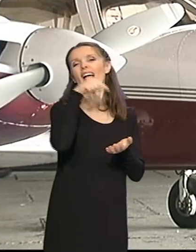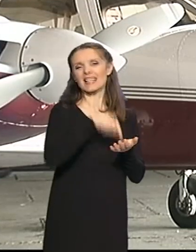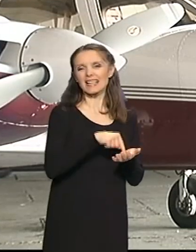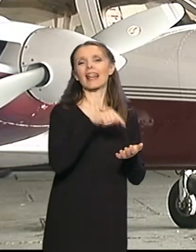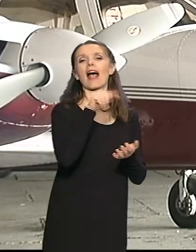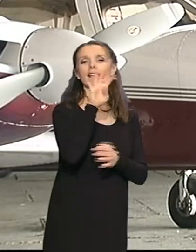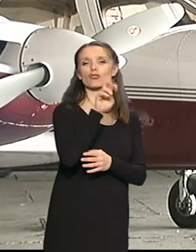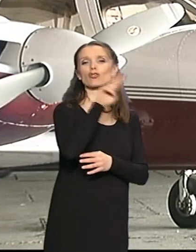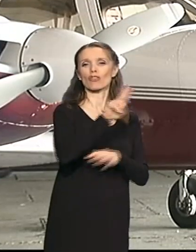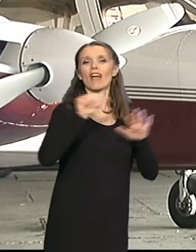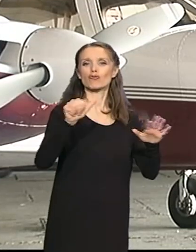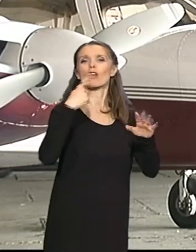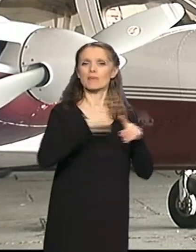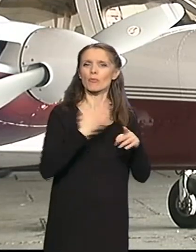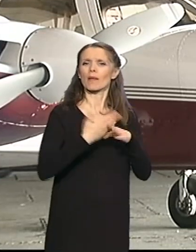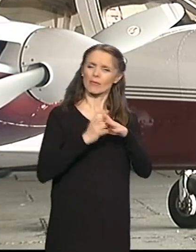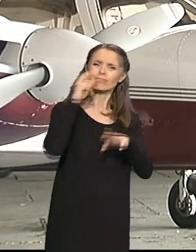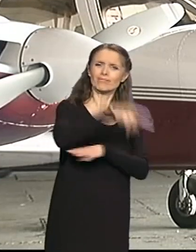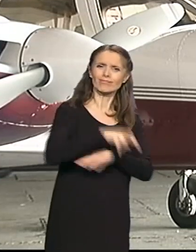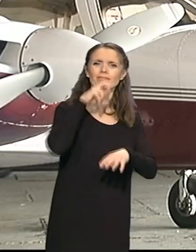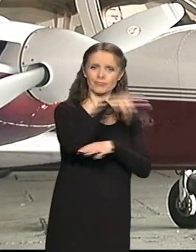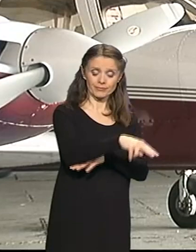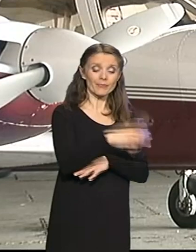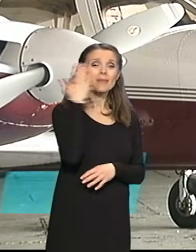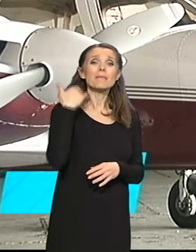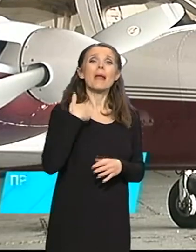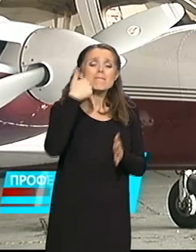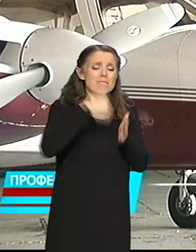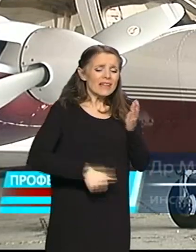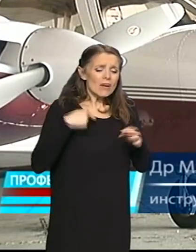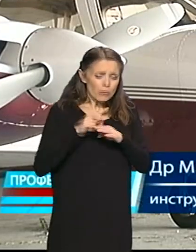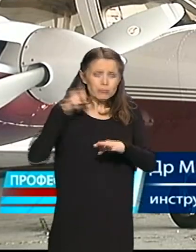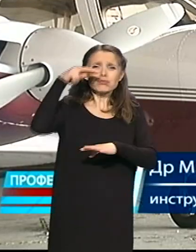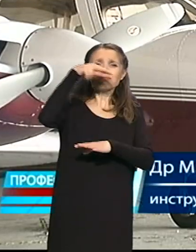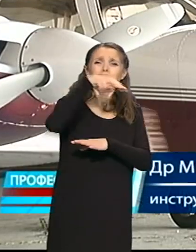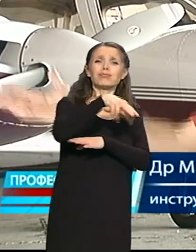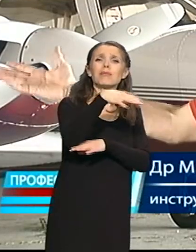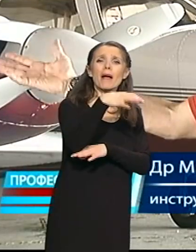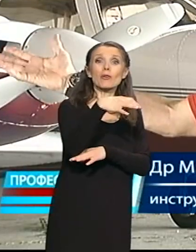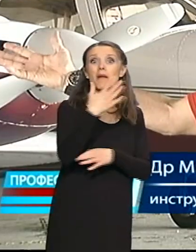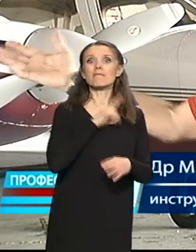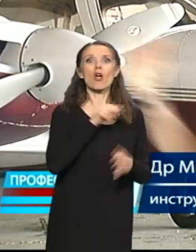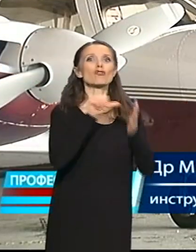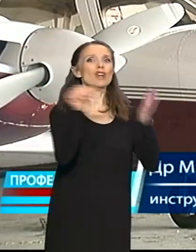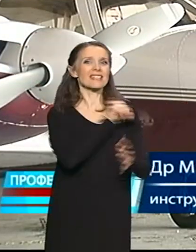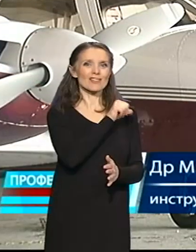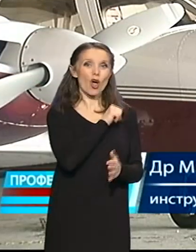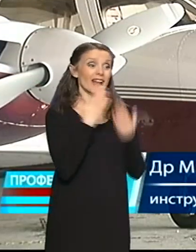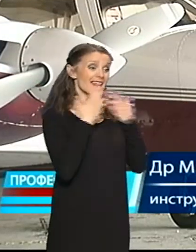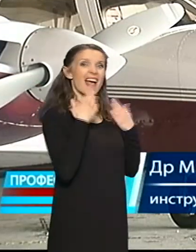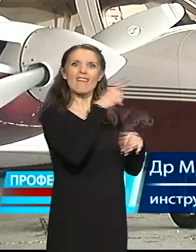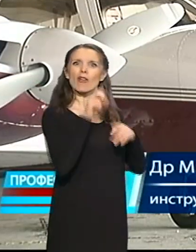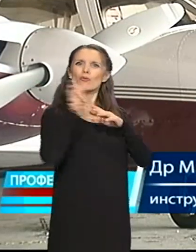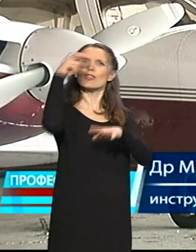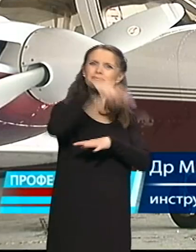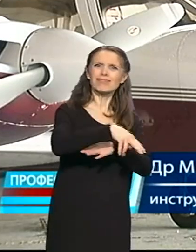12.426 skokova? Da. Znači, imao sam 16 godina kad sam skočio prvi skok. Ovo vas drži mladim, kao što vidite, izgledam